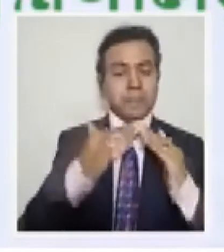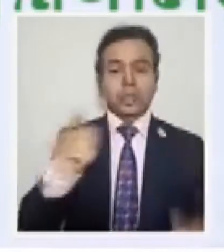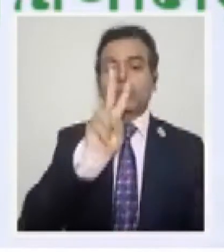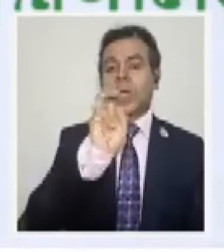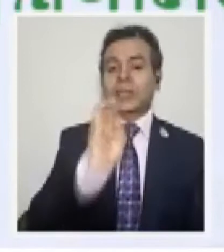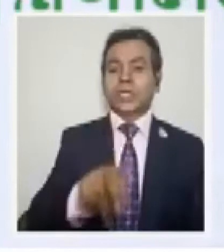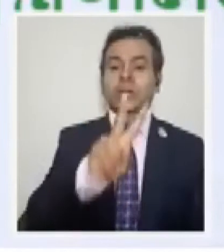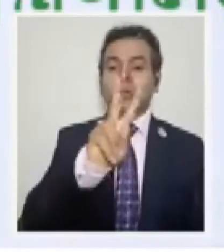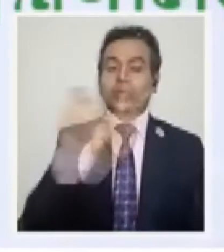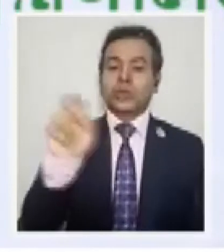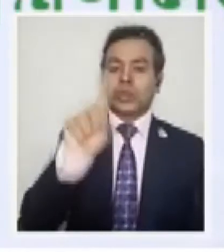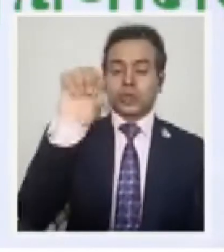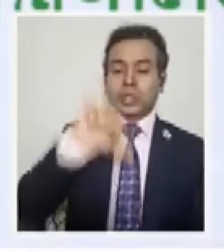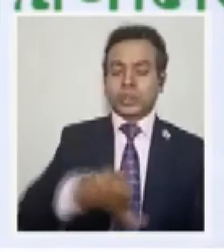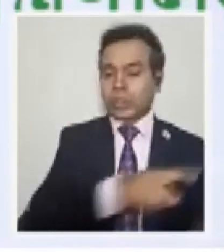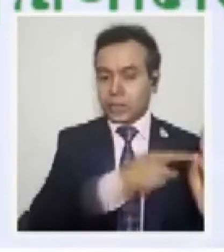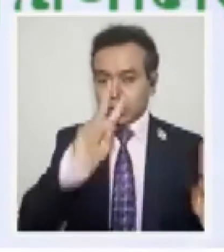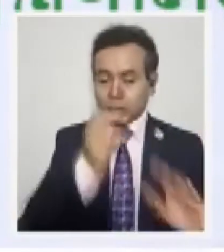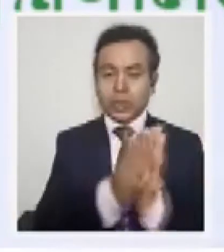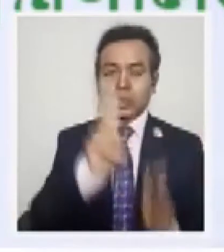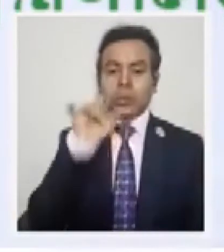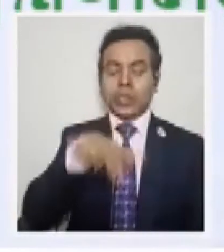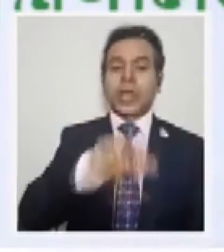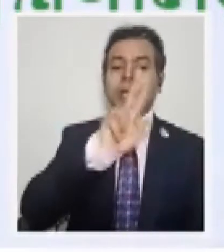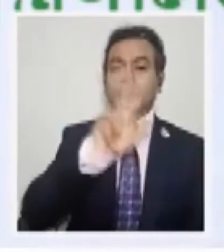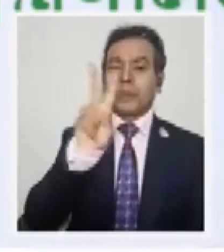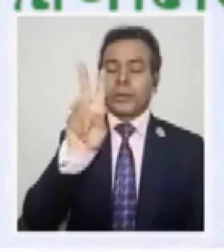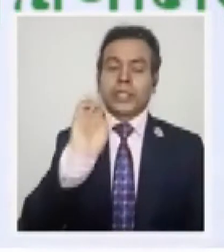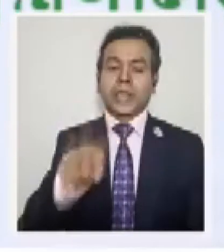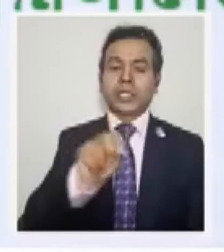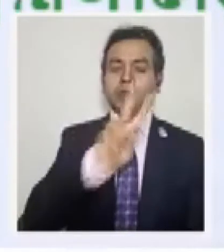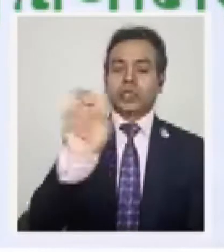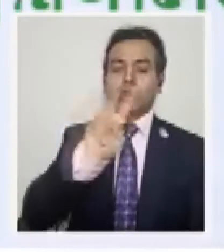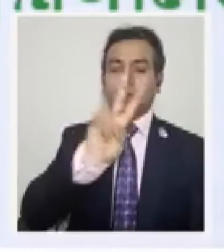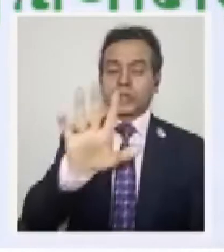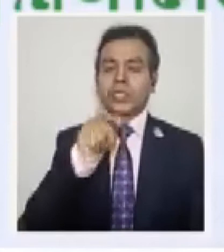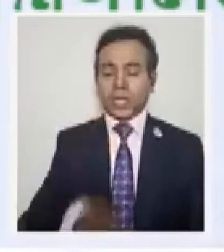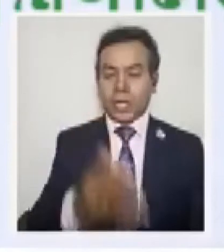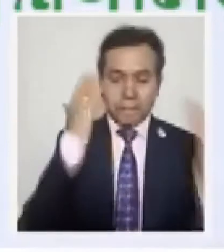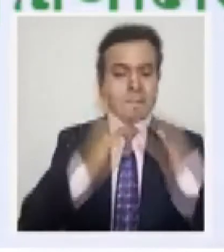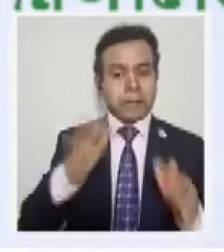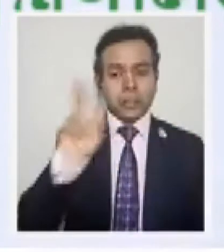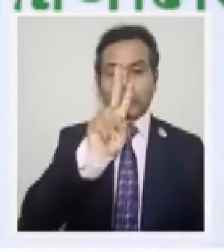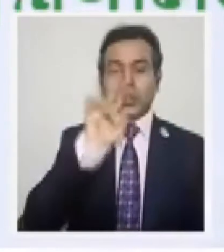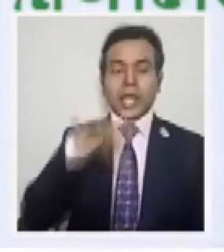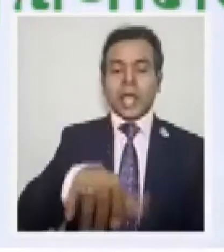কোয়ারেন্টাইনে গত 24 ঘন্টায় 2,220 জন, ছাড় পেয়েছেন 2,219 জন, এ পর্যন্ত